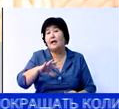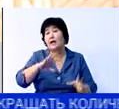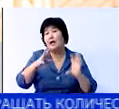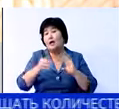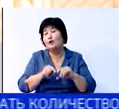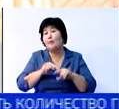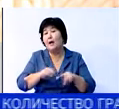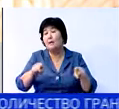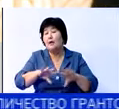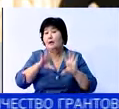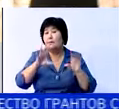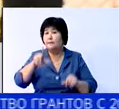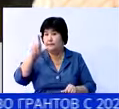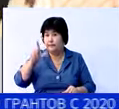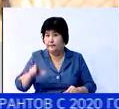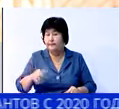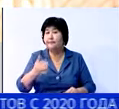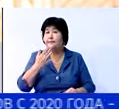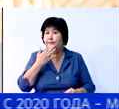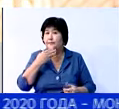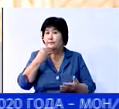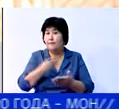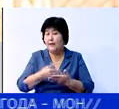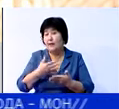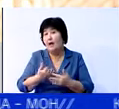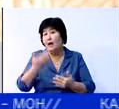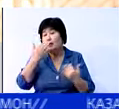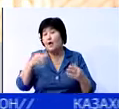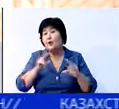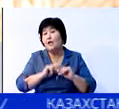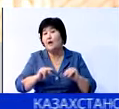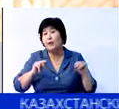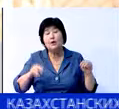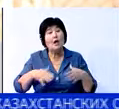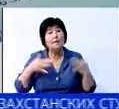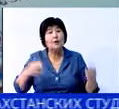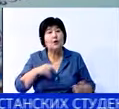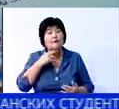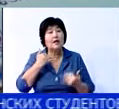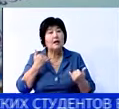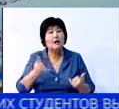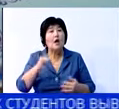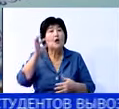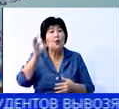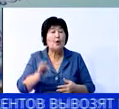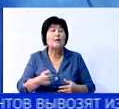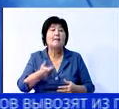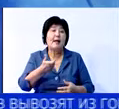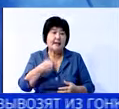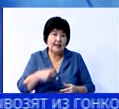заключается в пропаганде общечеловеческих и национальных ценностей, народной педагогики. Большое внимание уделено нормам этики.